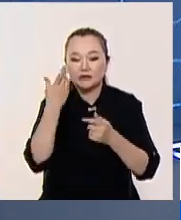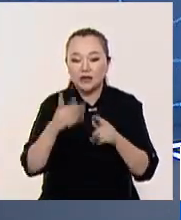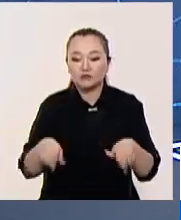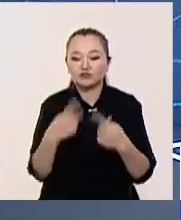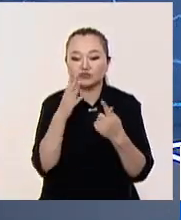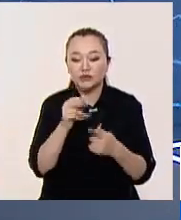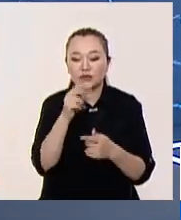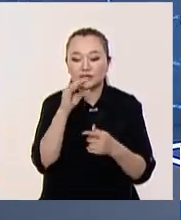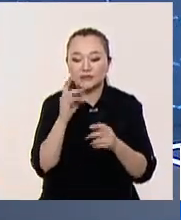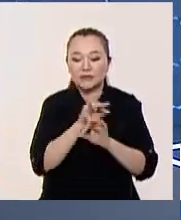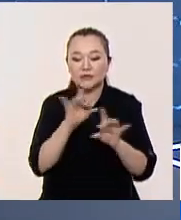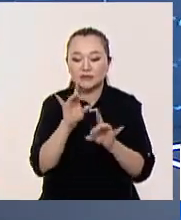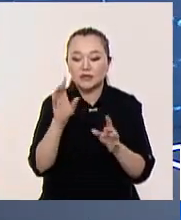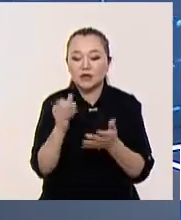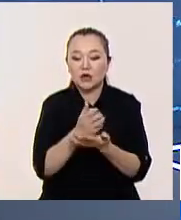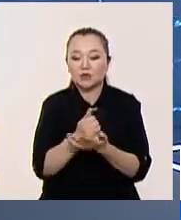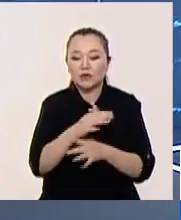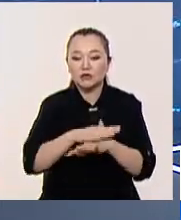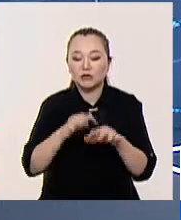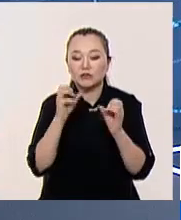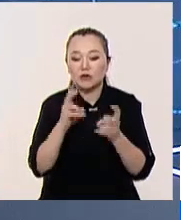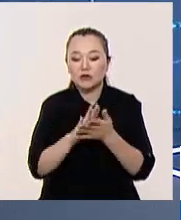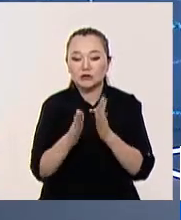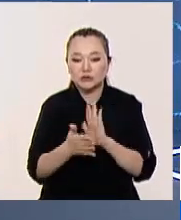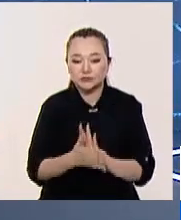как обстоят дела с доходами населения?